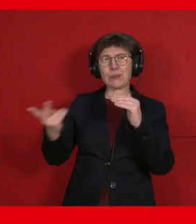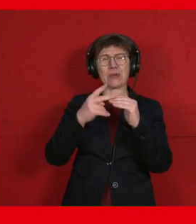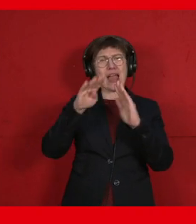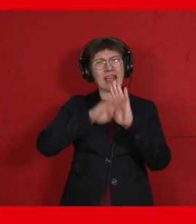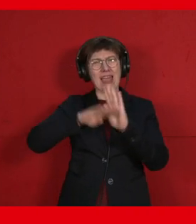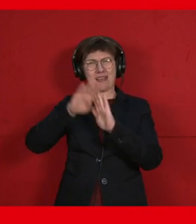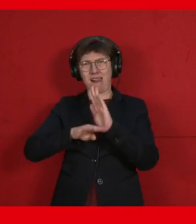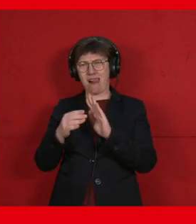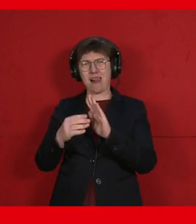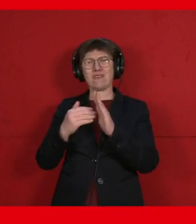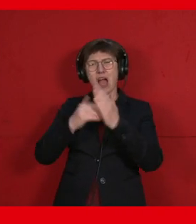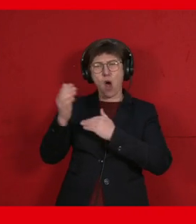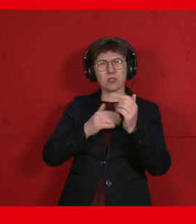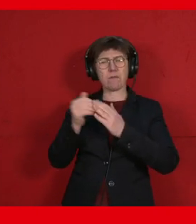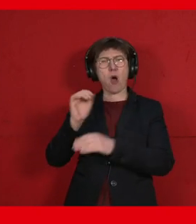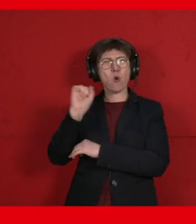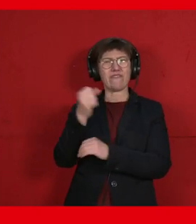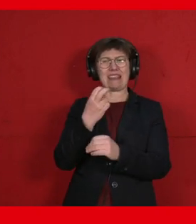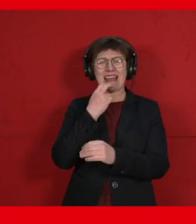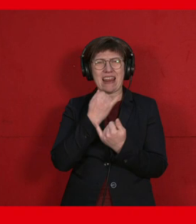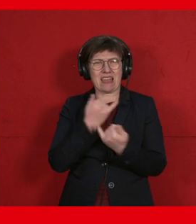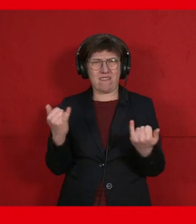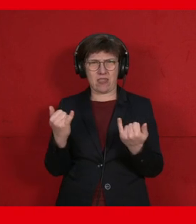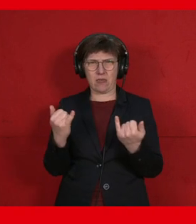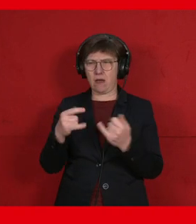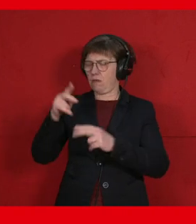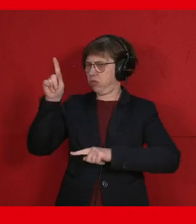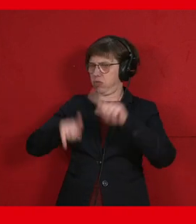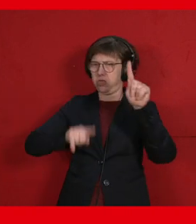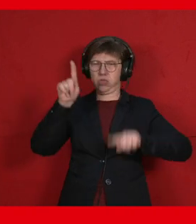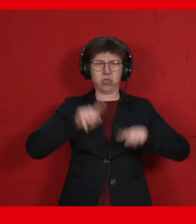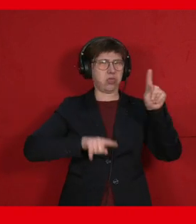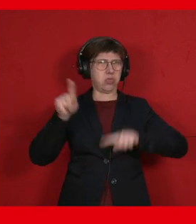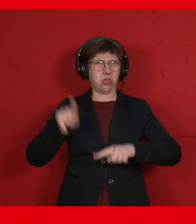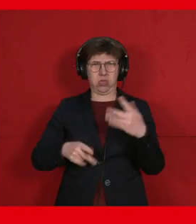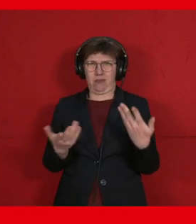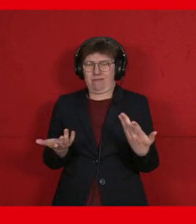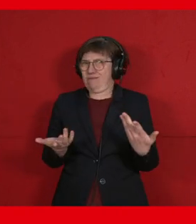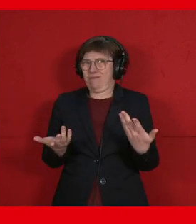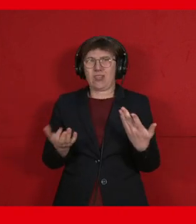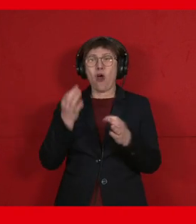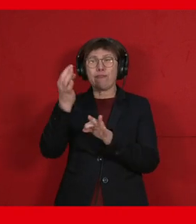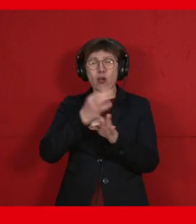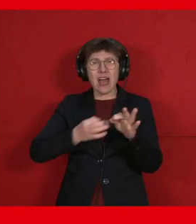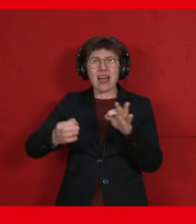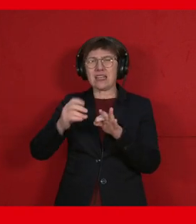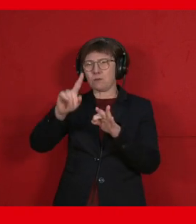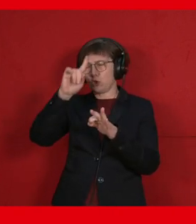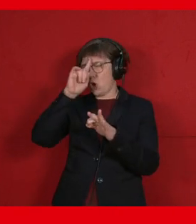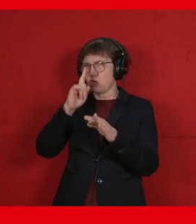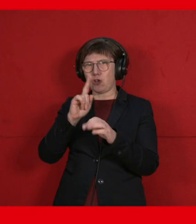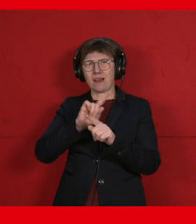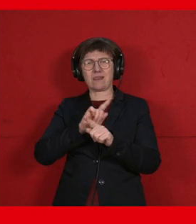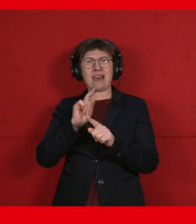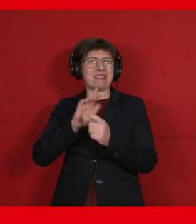für den Ausbau der Windenergie zu schaffen. Und also der Föderalismus in Deutschland ist ja